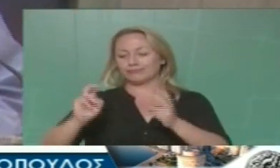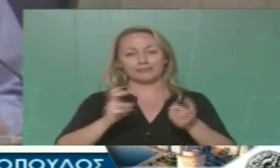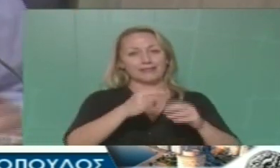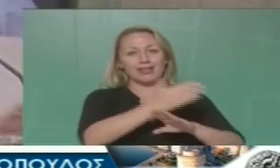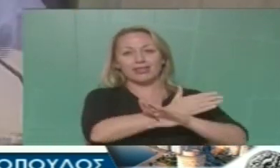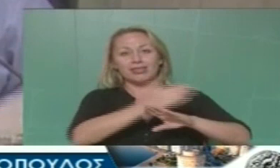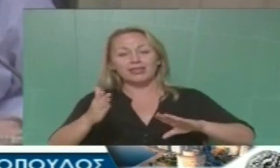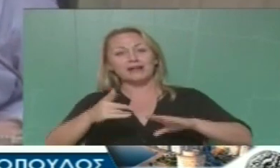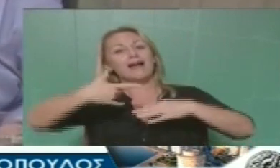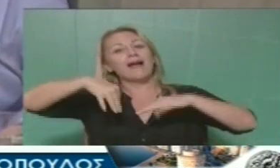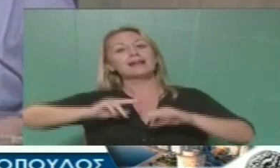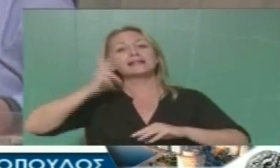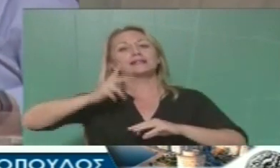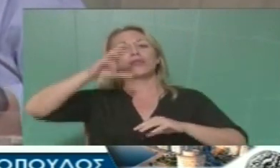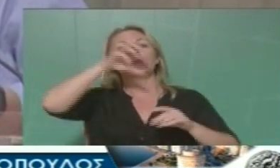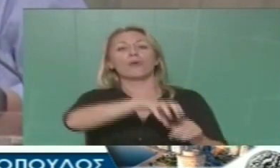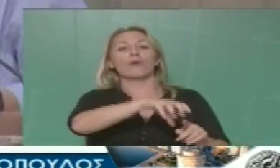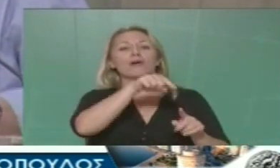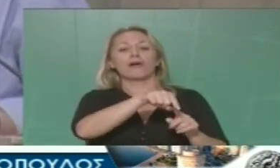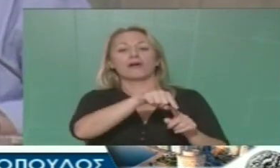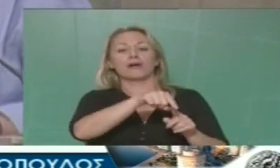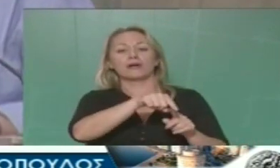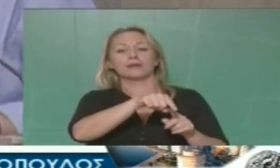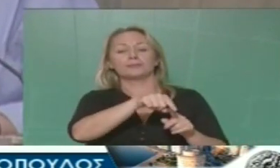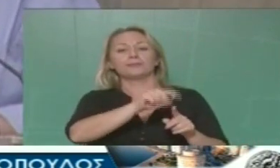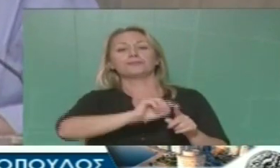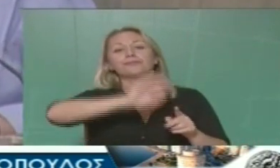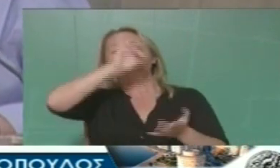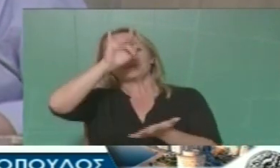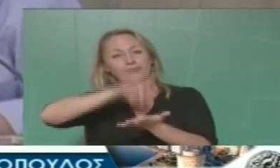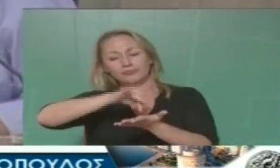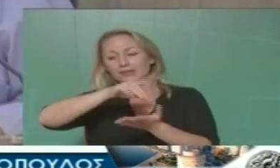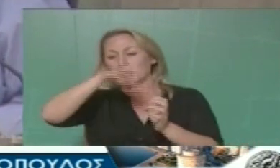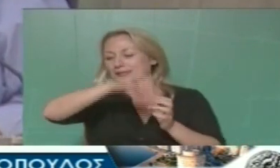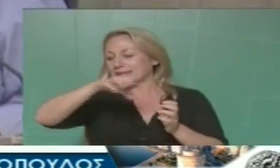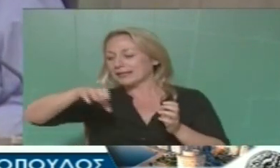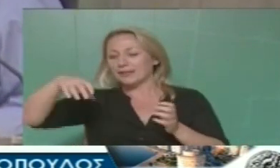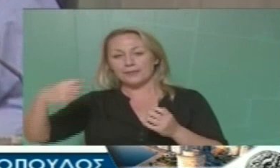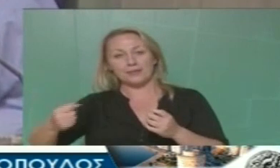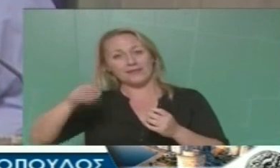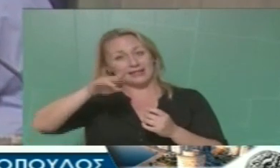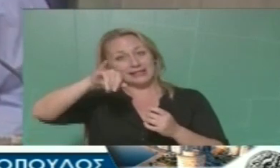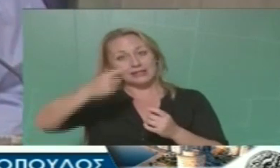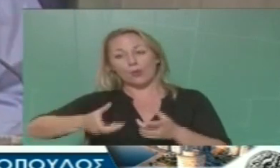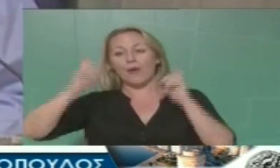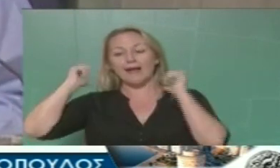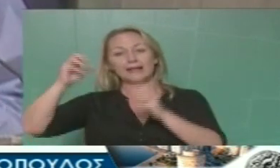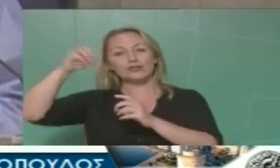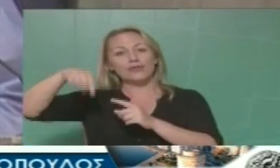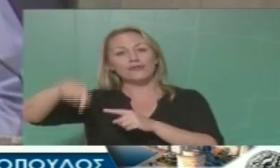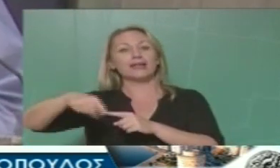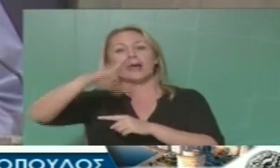Καθυστέρηση από την αρχή στο σιδηροδρομικό σταθμό, στους σταθμούς του κέντρου της πόλης, πέραν της Βενιζέλου, στην Αγία Σοφίας,